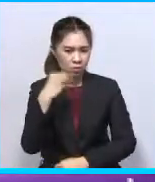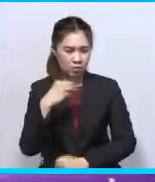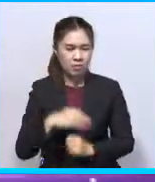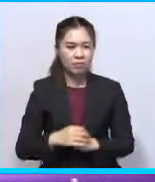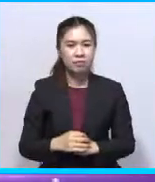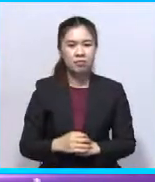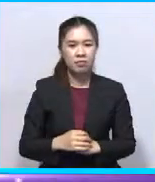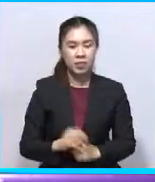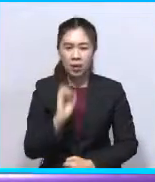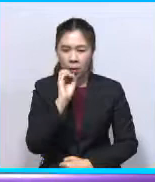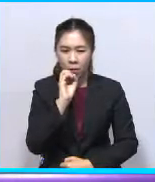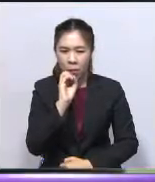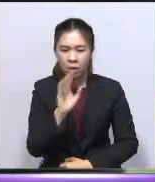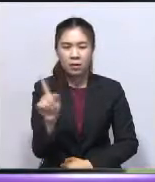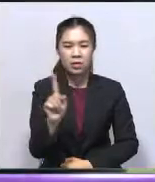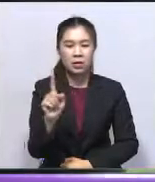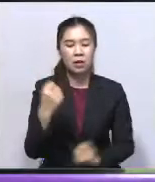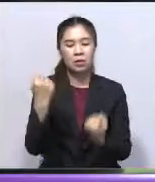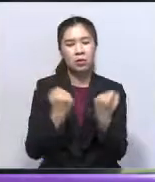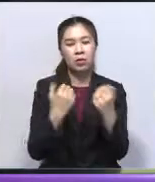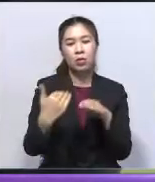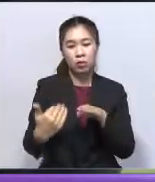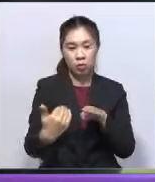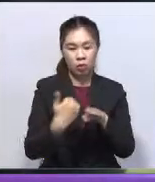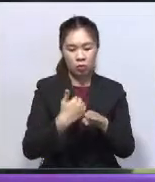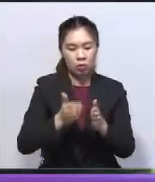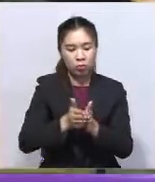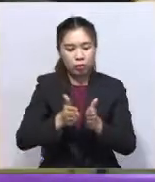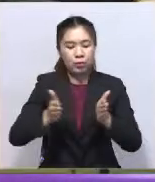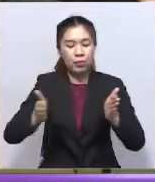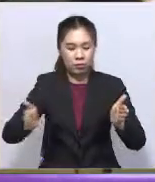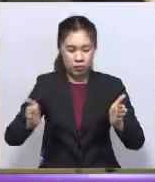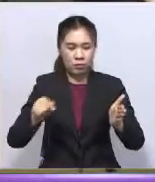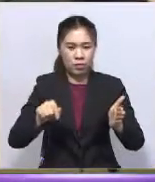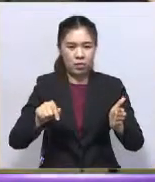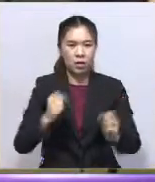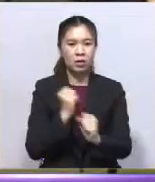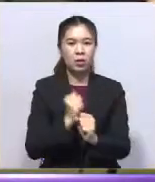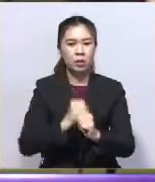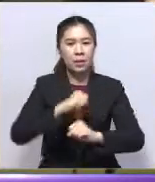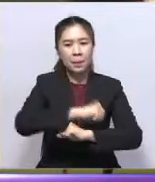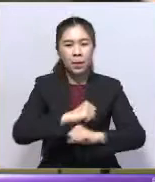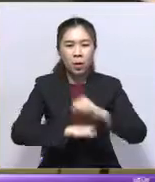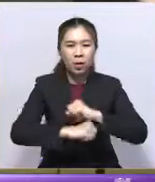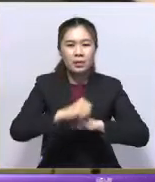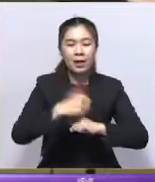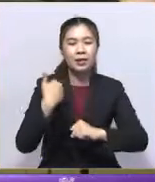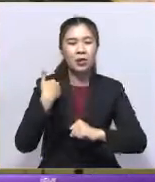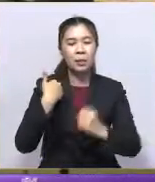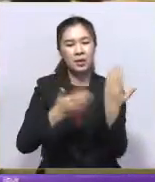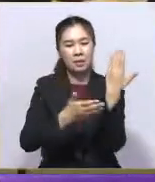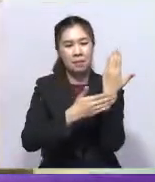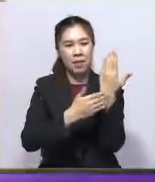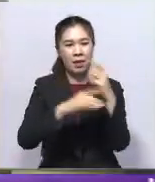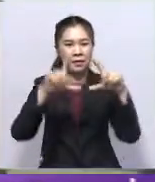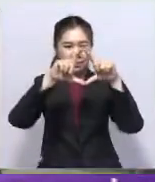ข้องในการไปขอคืนพื้นผิวการจราจรอย่างเต็มพื้นที่นะครับส่วนพื้นที่ก่อสร้างก็ได้มีการกำชับให้มีป้ายสะท้อนแส